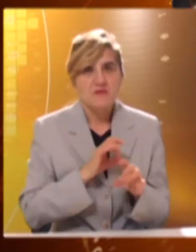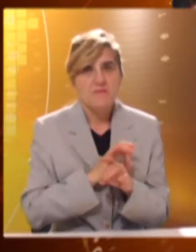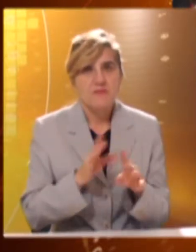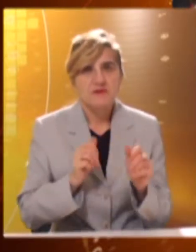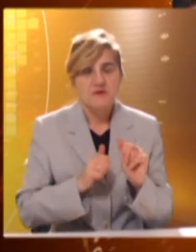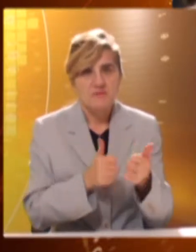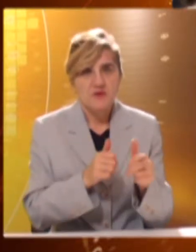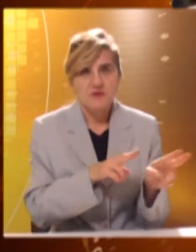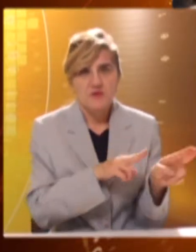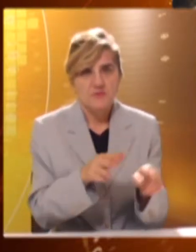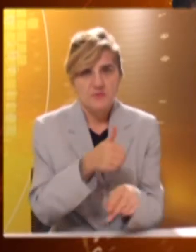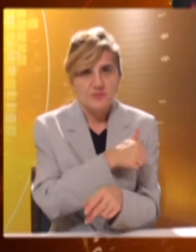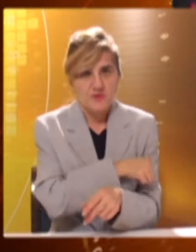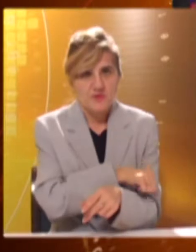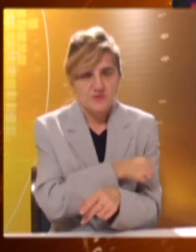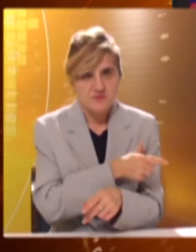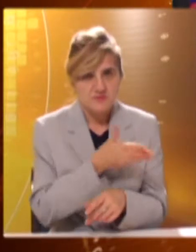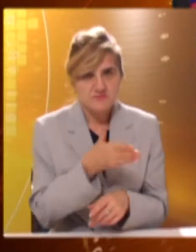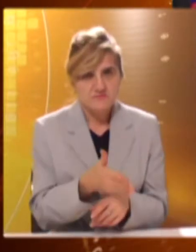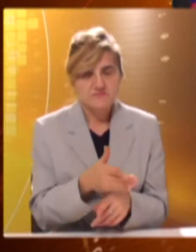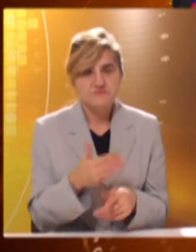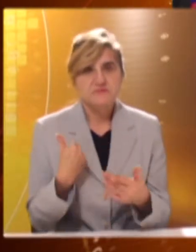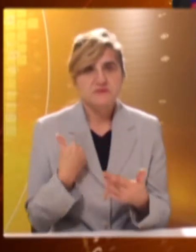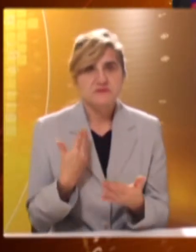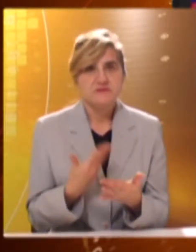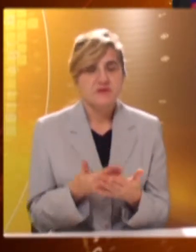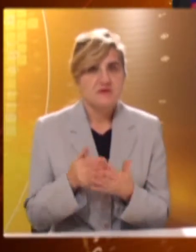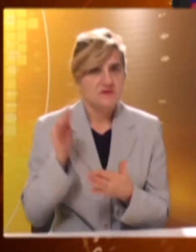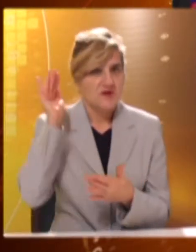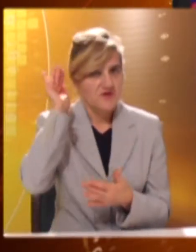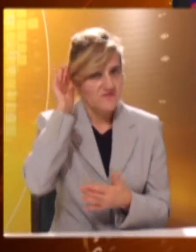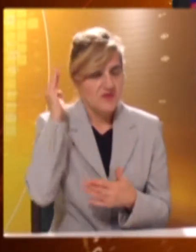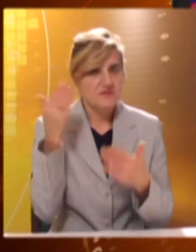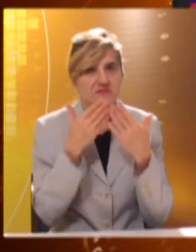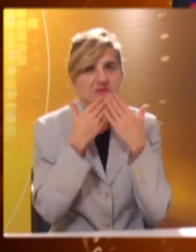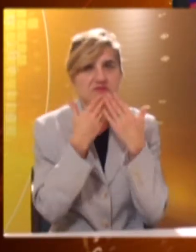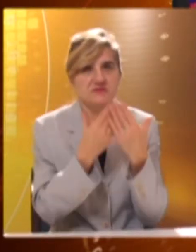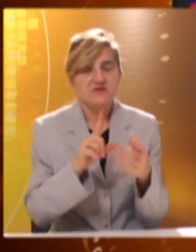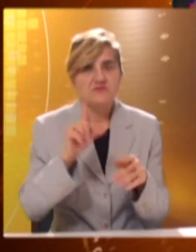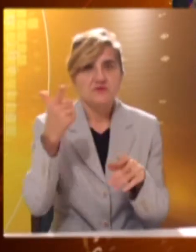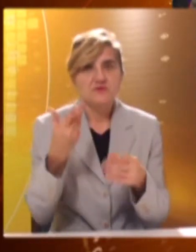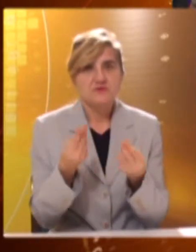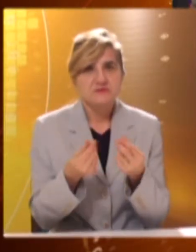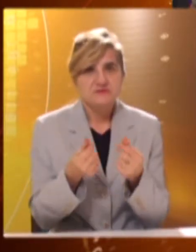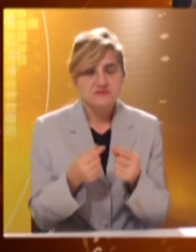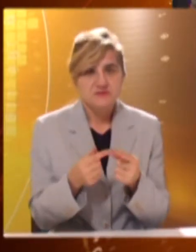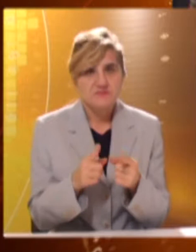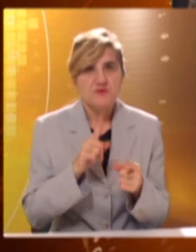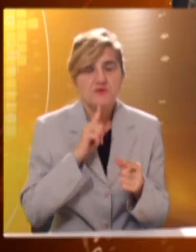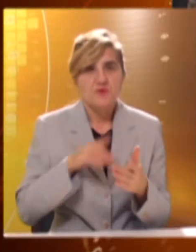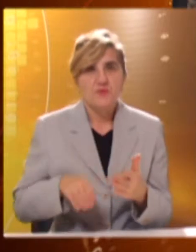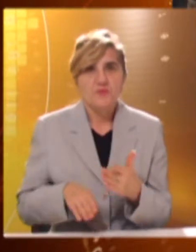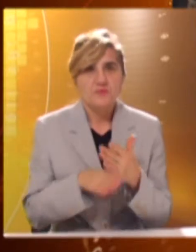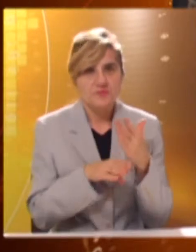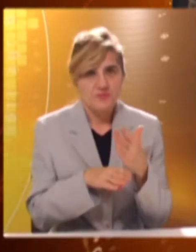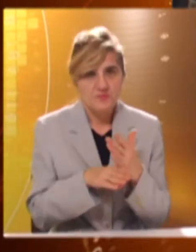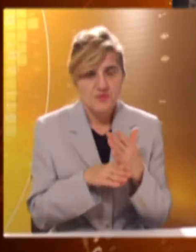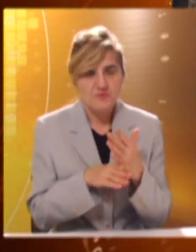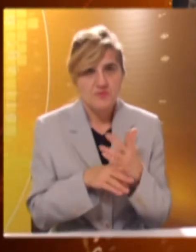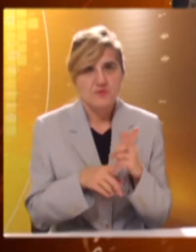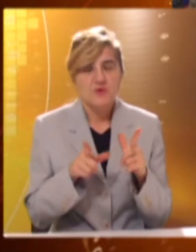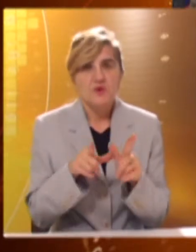jeste važno svakako da se zahvalim i pokrajinskoj vladi na odluci da i saglasi da se ovaj objekat napravi, kao i organizaciji Save the Children koja